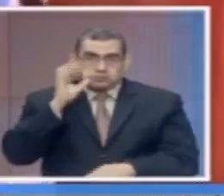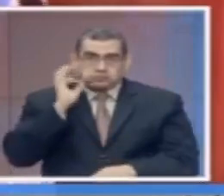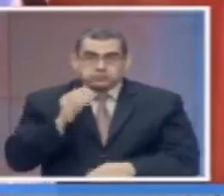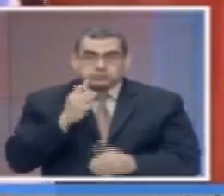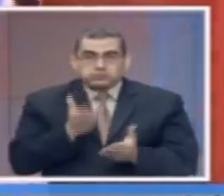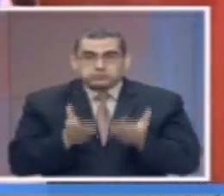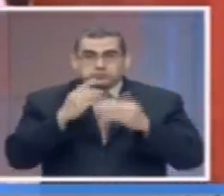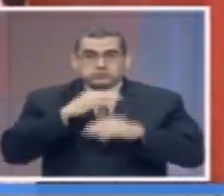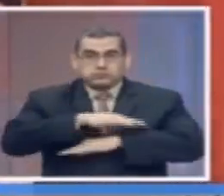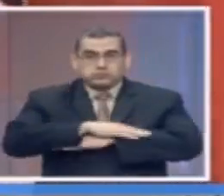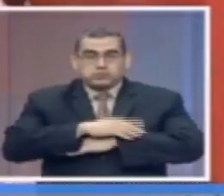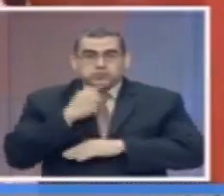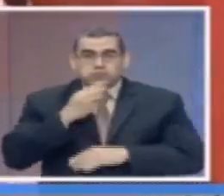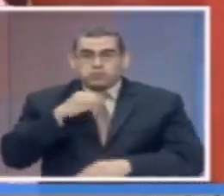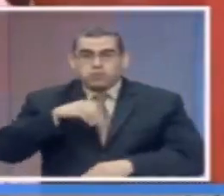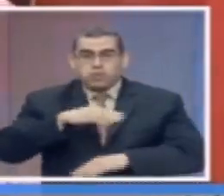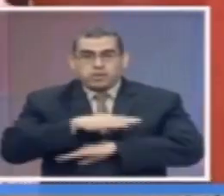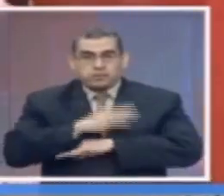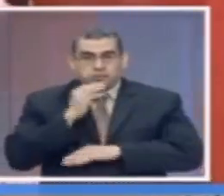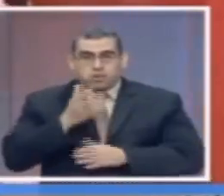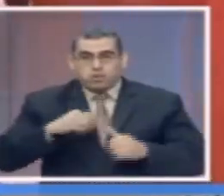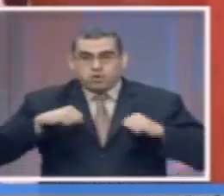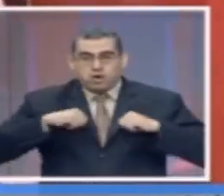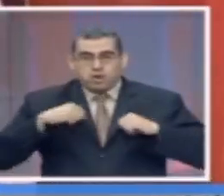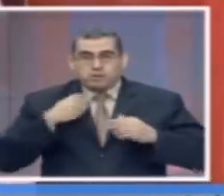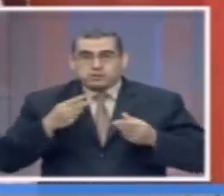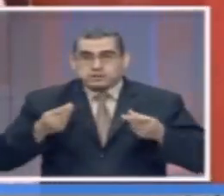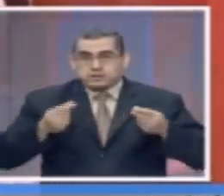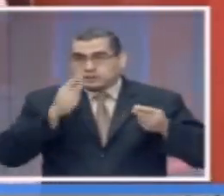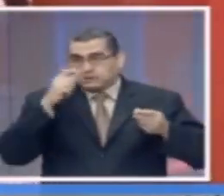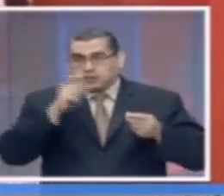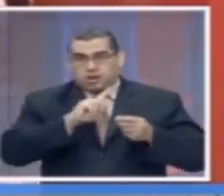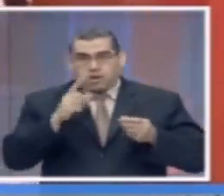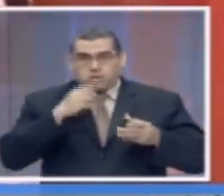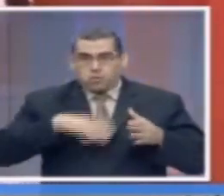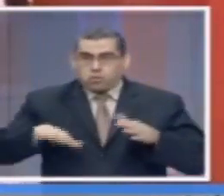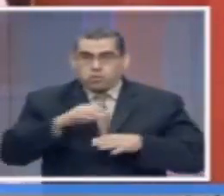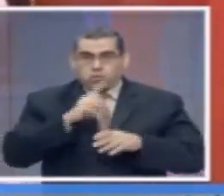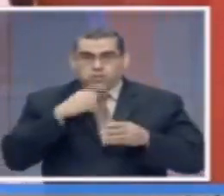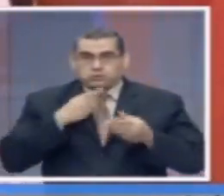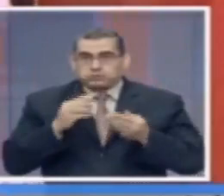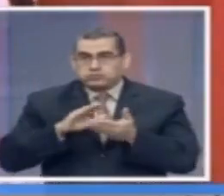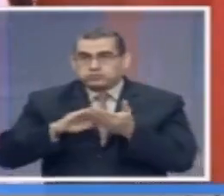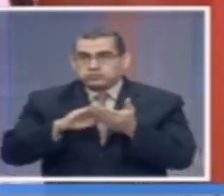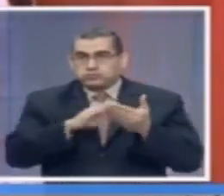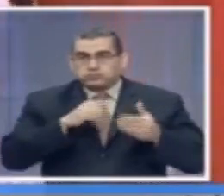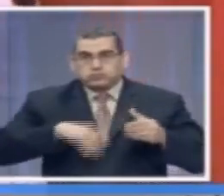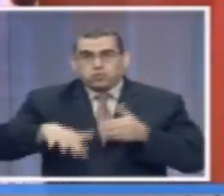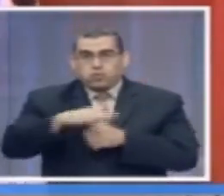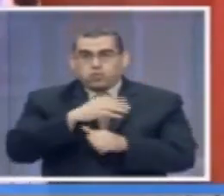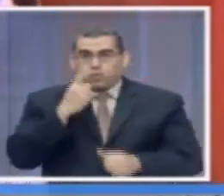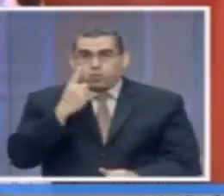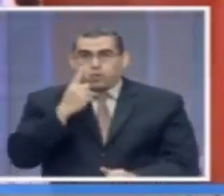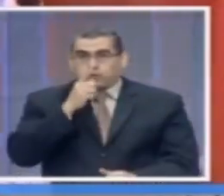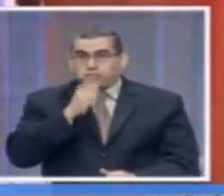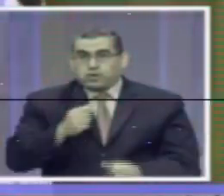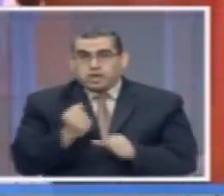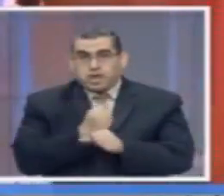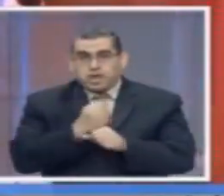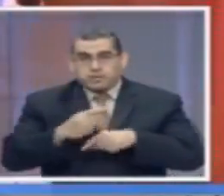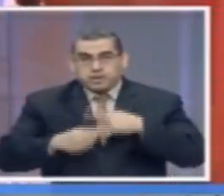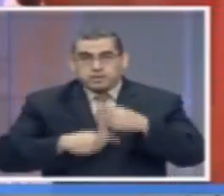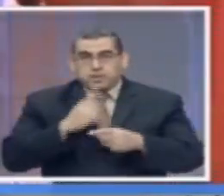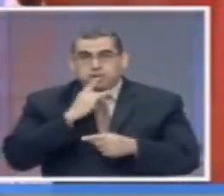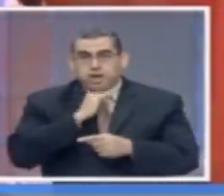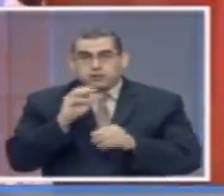القيم والأخلاق الرياضية وعدم بث روح الكراهية والفتن بين أفراد المجتمع وأبناء الوطن الواحد، وللعمل الدائم